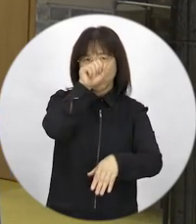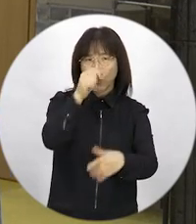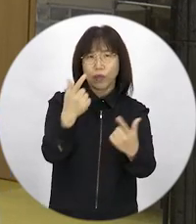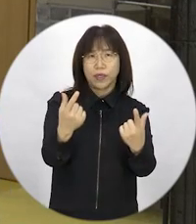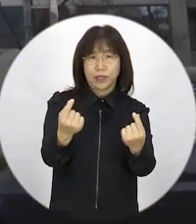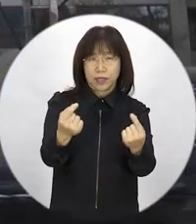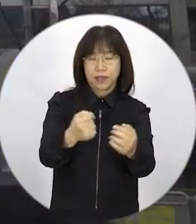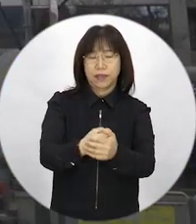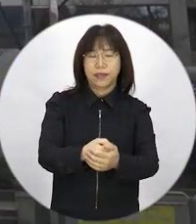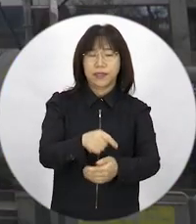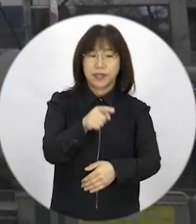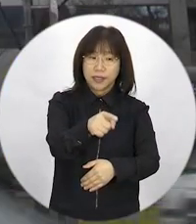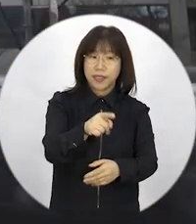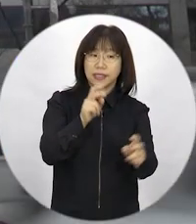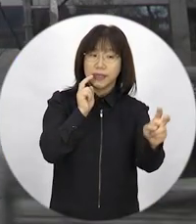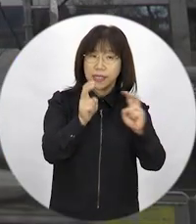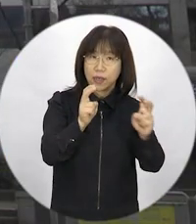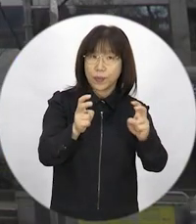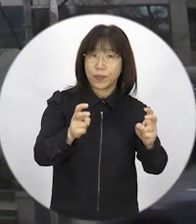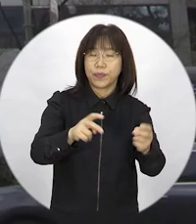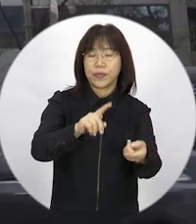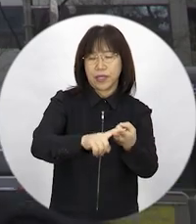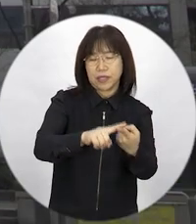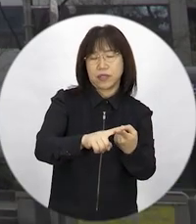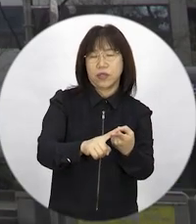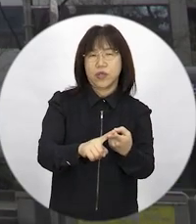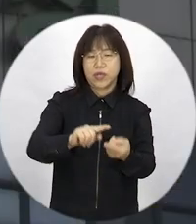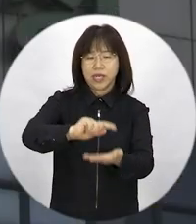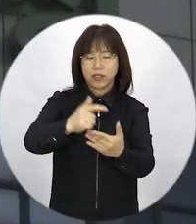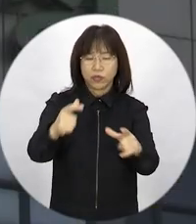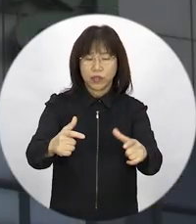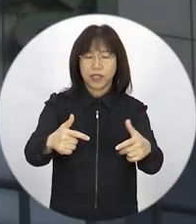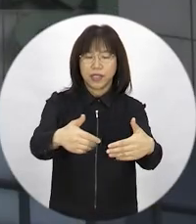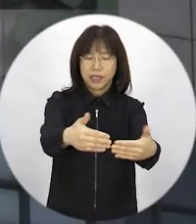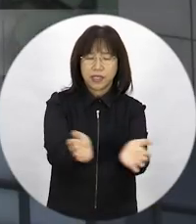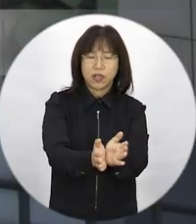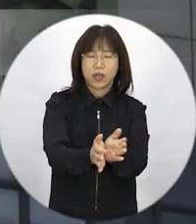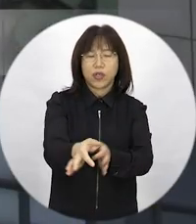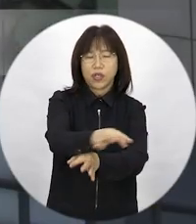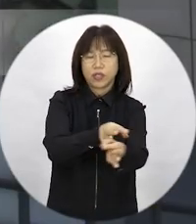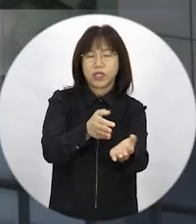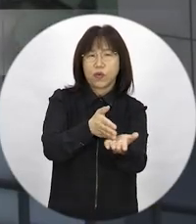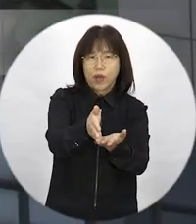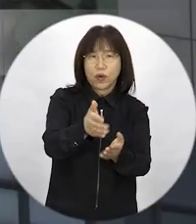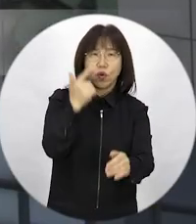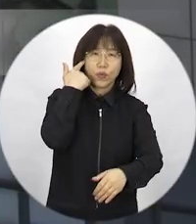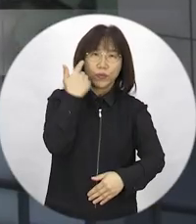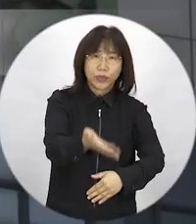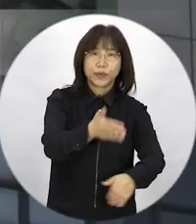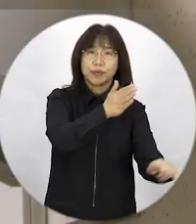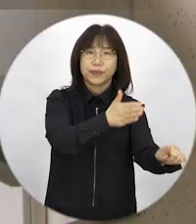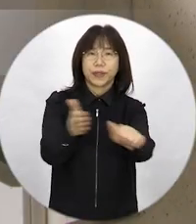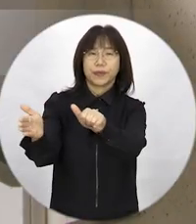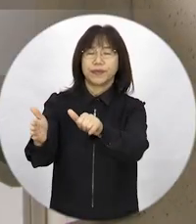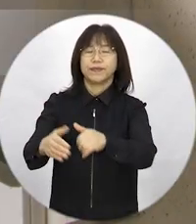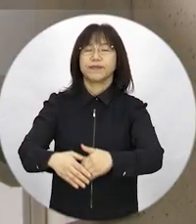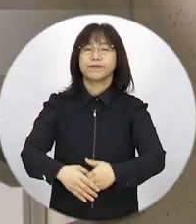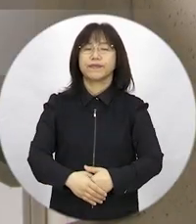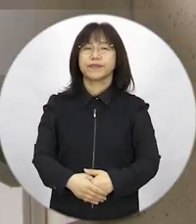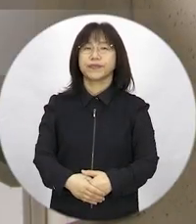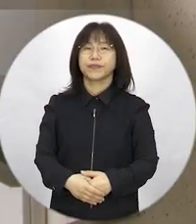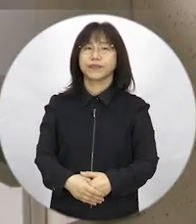바랍니다. 강서구 반려동물 행동교정 사업에 대한 자세한 사항은 강서구청 지역경제과로 문의하면 됩니다.